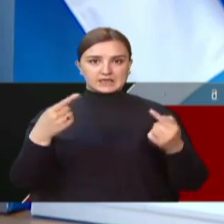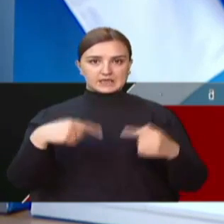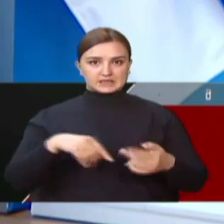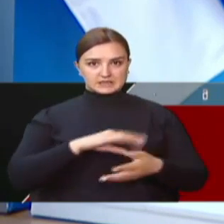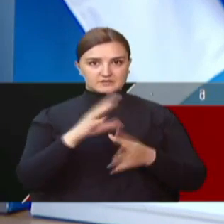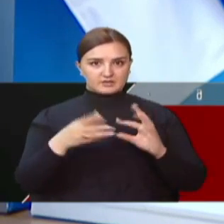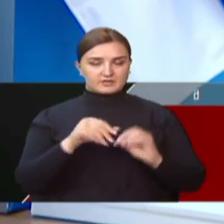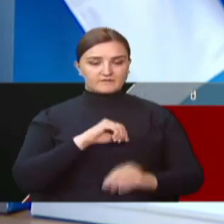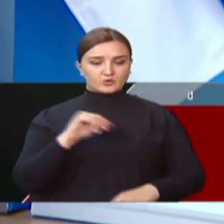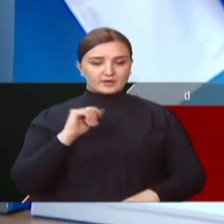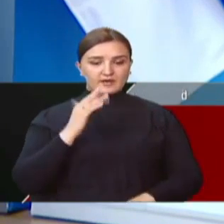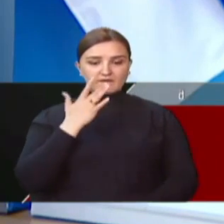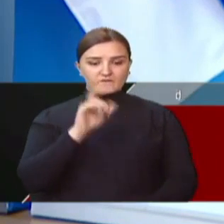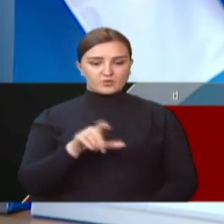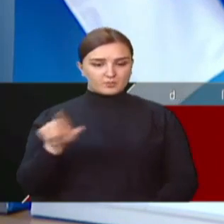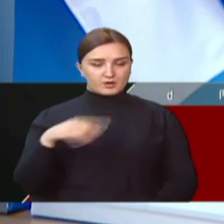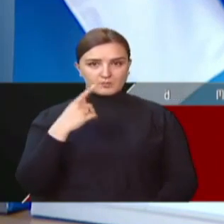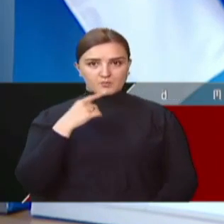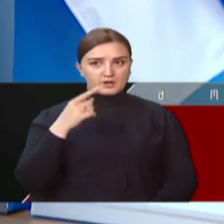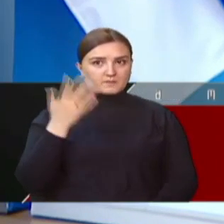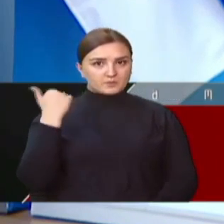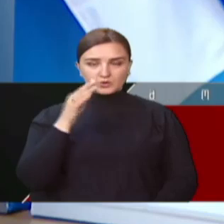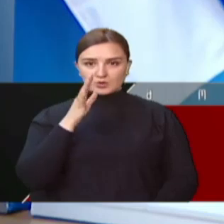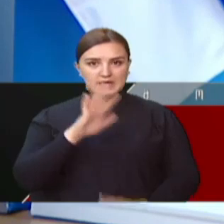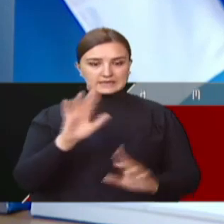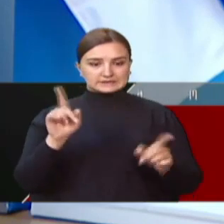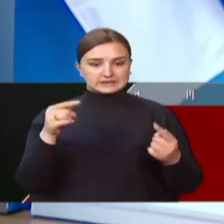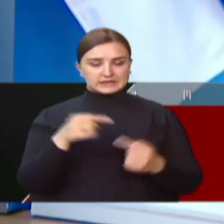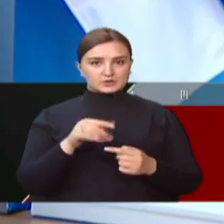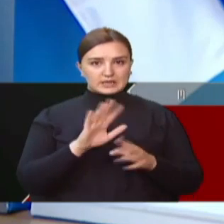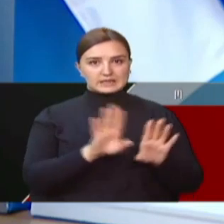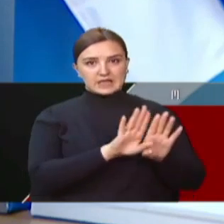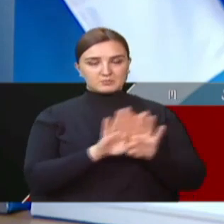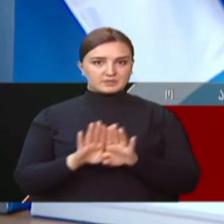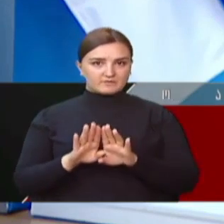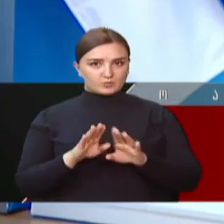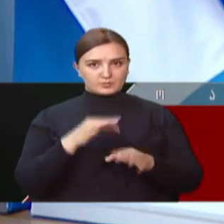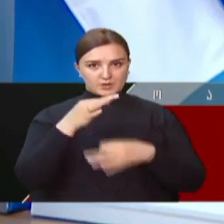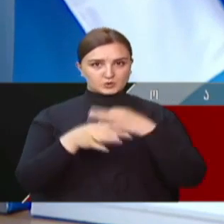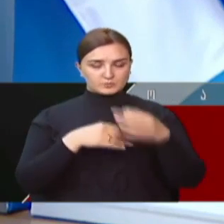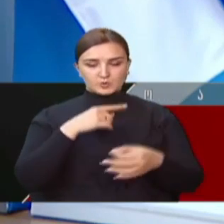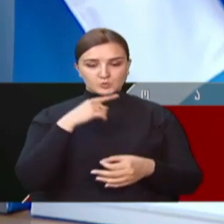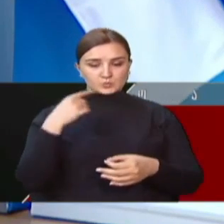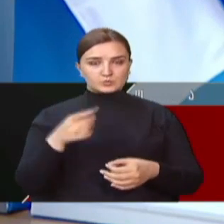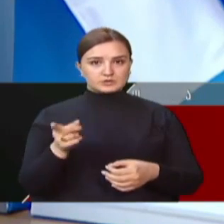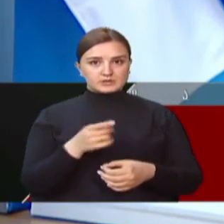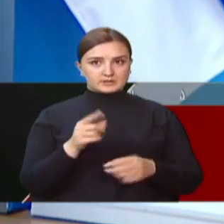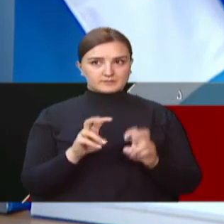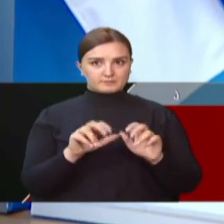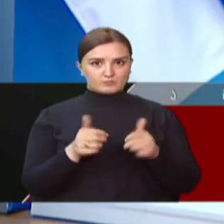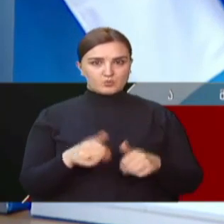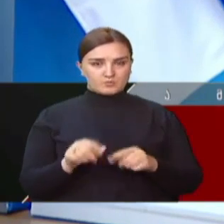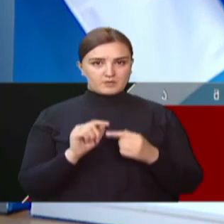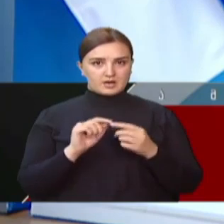თვითონ ევროპელები ამბობენ, რომ მაშინ არათანადო რეაქციებმა წაახალისა რუსეთი იმ ტიპის აგრესიაზე, რომელიც დღეს